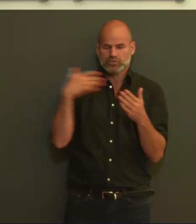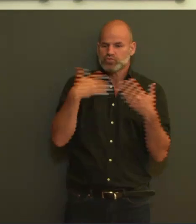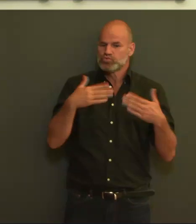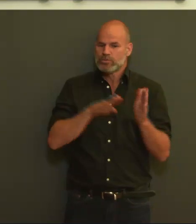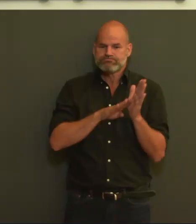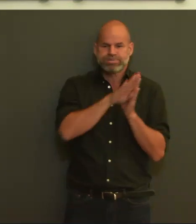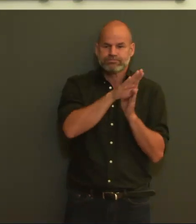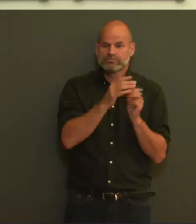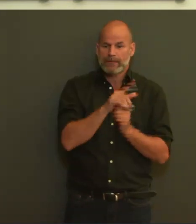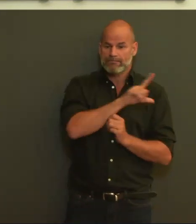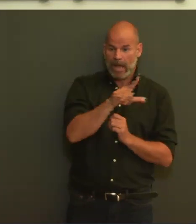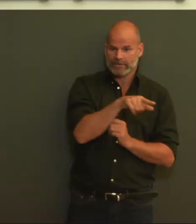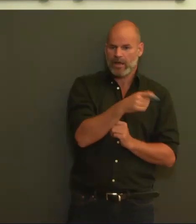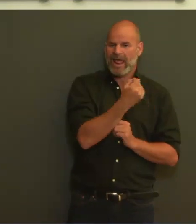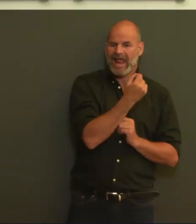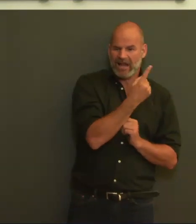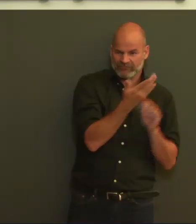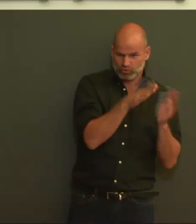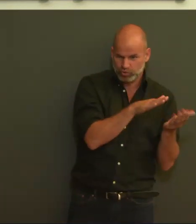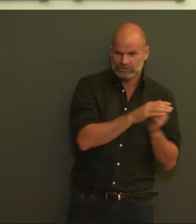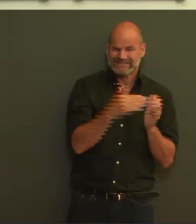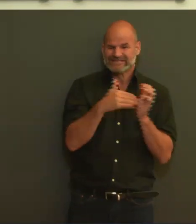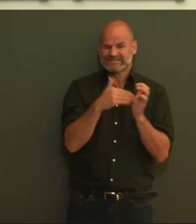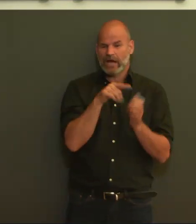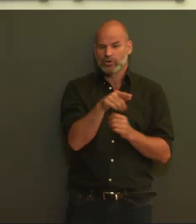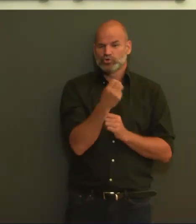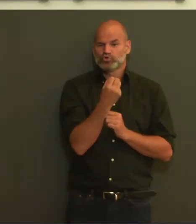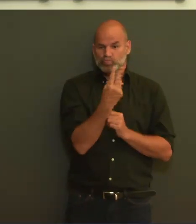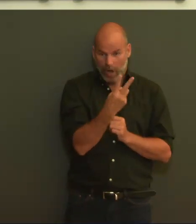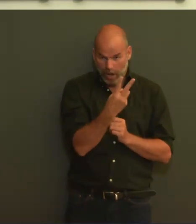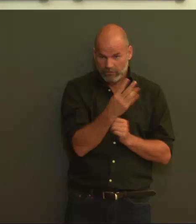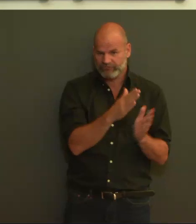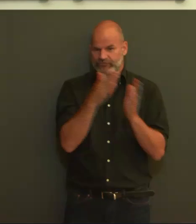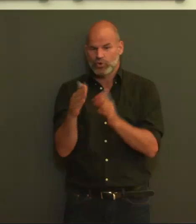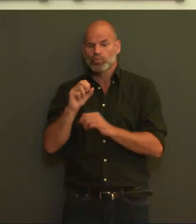maandag, 13 op dinsdag en ondertussen reeds 9 op woensdag.